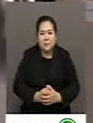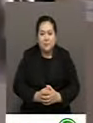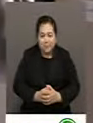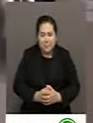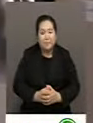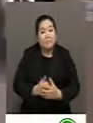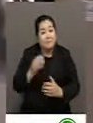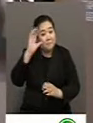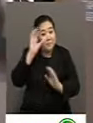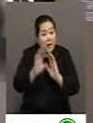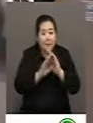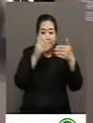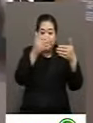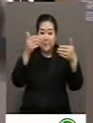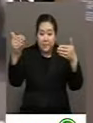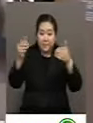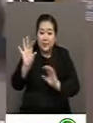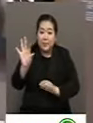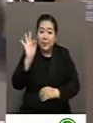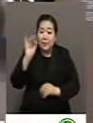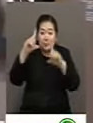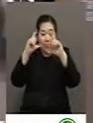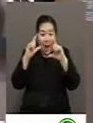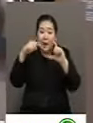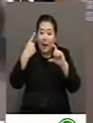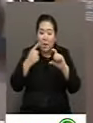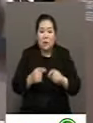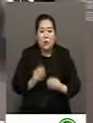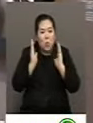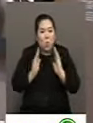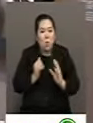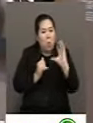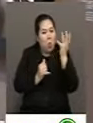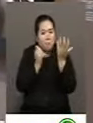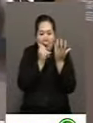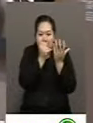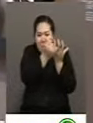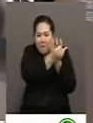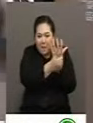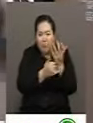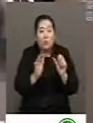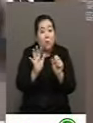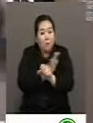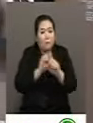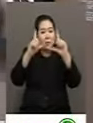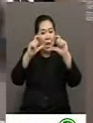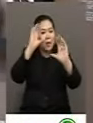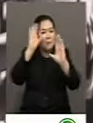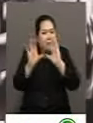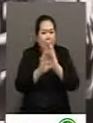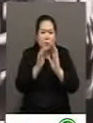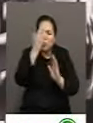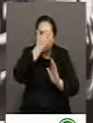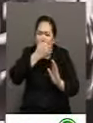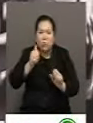คุณผู้ชมคะภาพเหล่านี้ถูกคัดสรรโดยช่างภาพที่เดินทางไปทั่วทุกมุมโลกแน่นอนว่าภาพของเขาสวยงามและสมบูรณ์แ